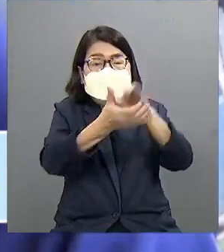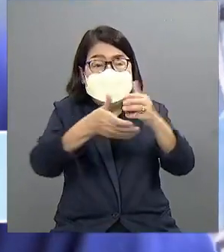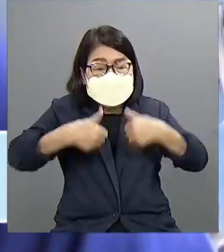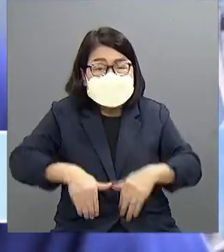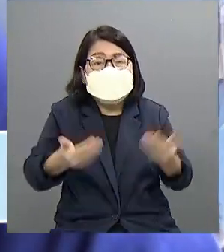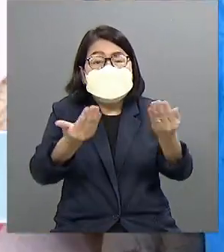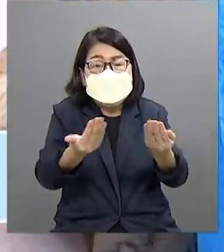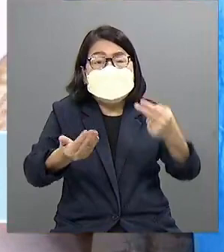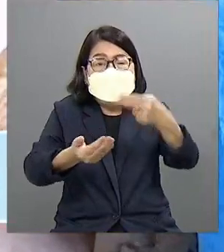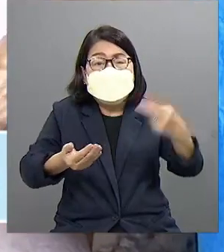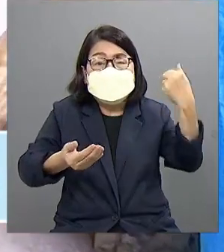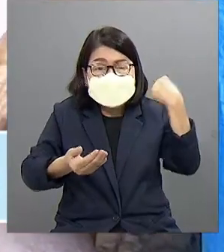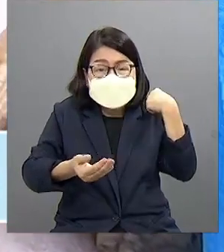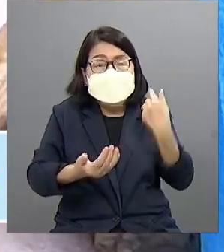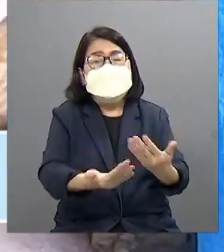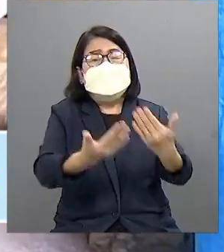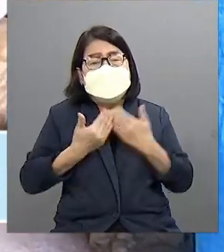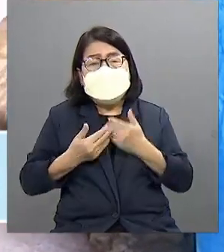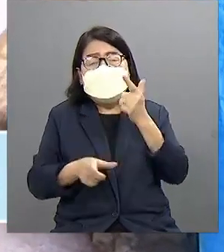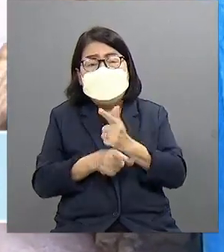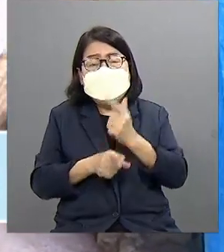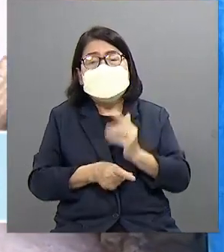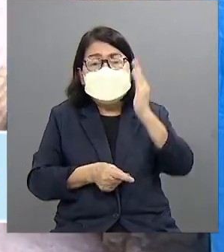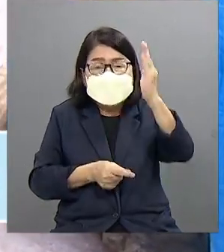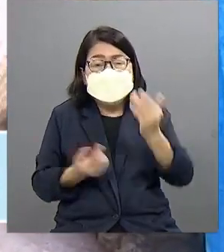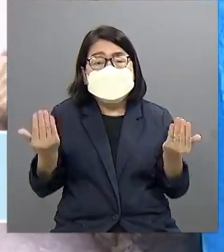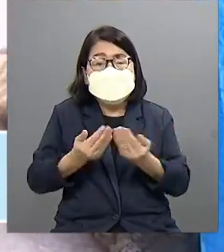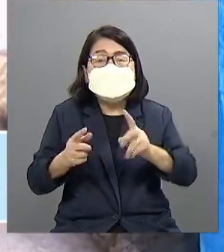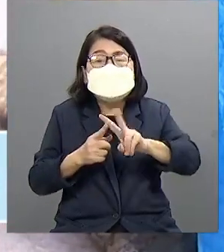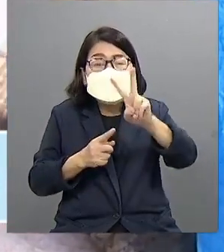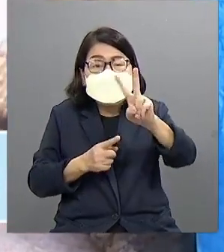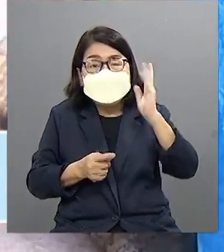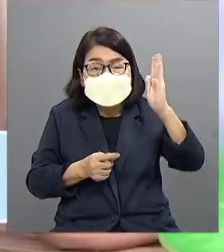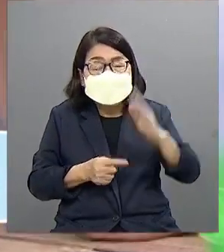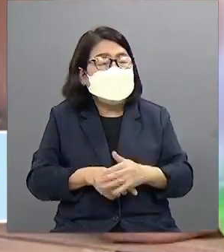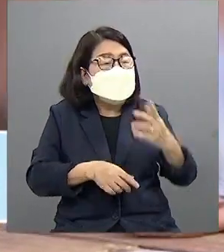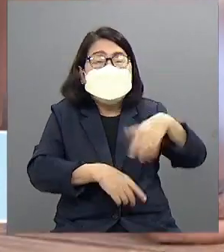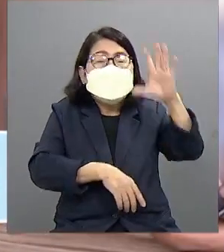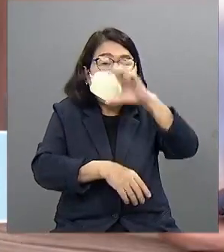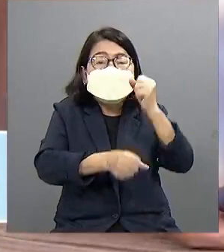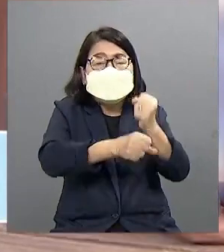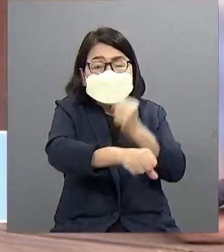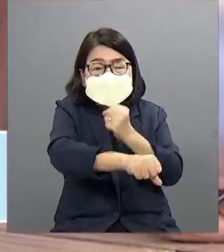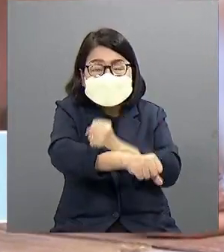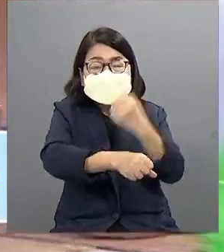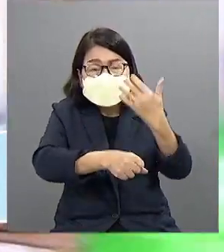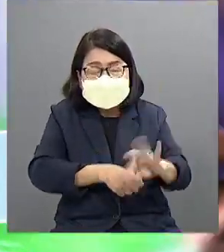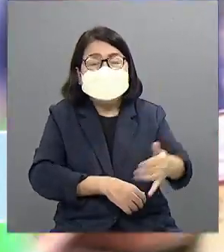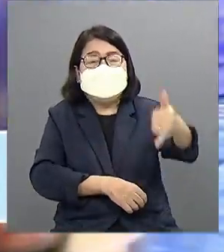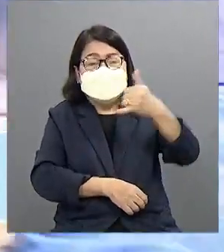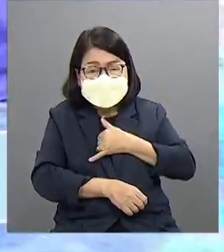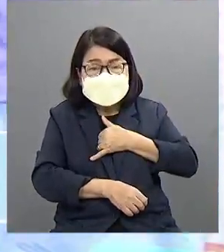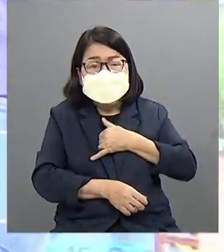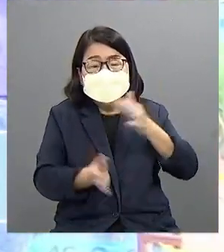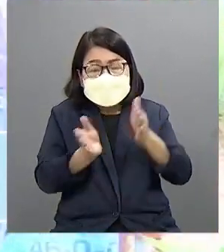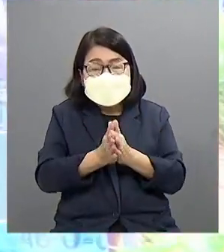กลับมาอยู่กับพ่อเขามีอาชีพรับจ้างทั่วไปพอฉีดวัคซีนป้องกันโควิดเข็ม2เกิดอาการ